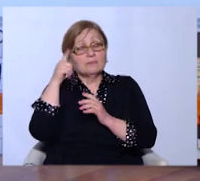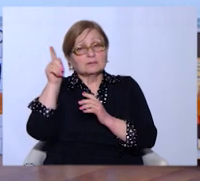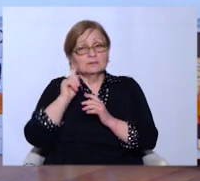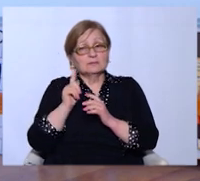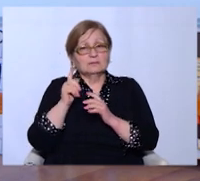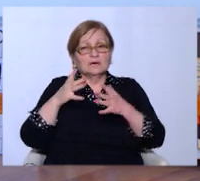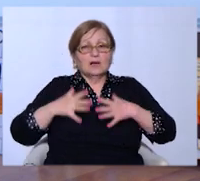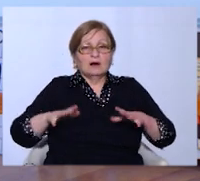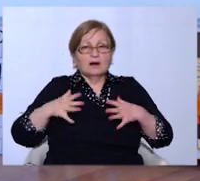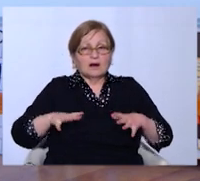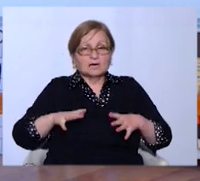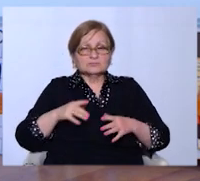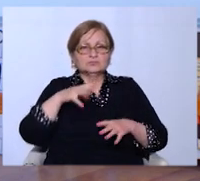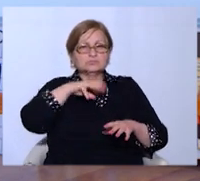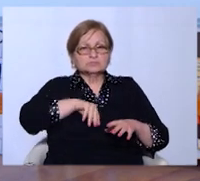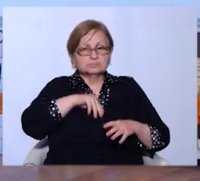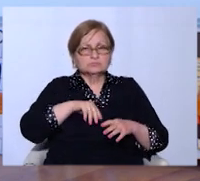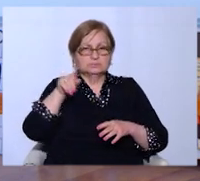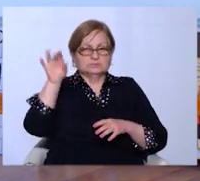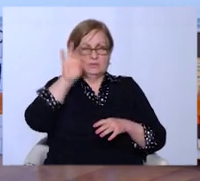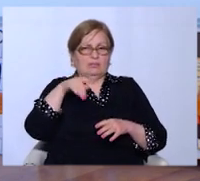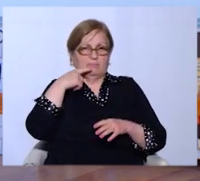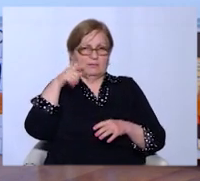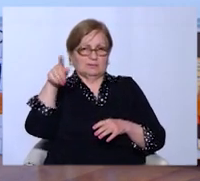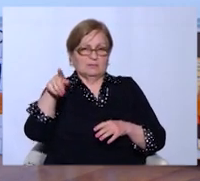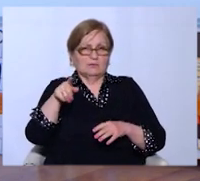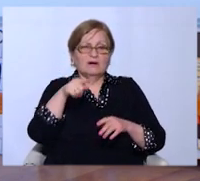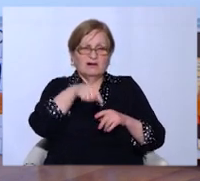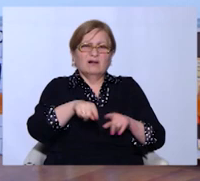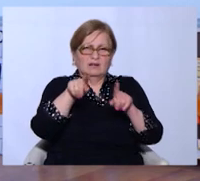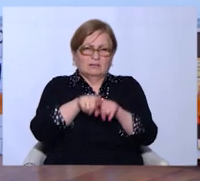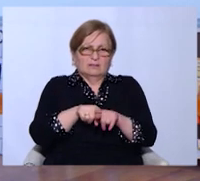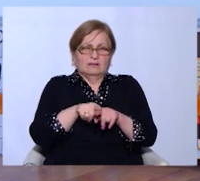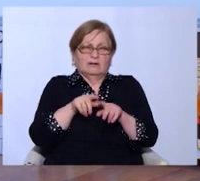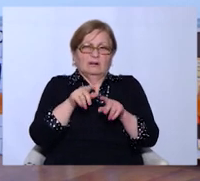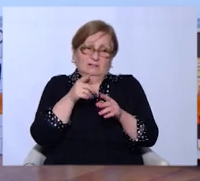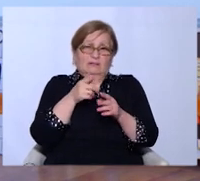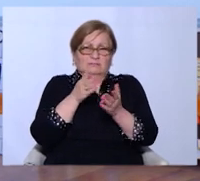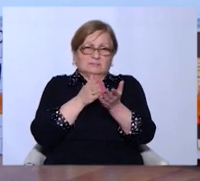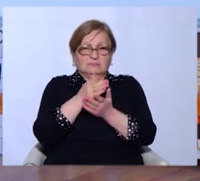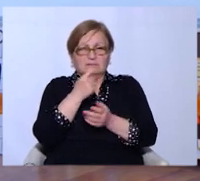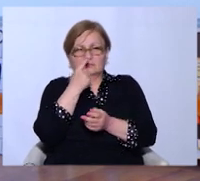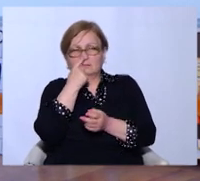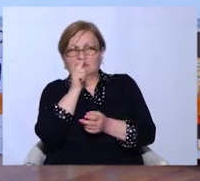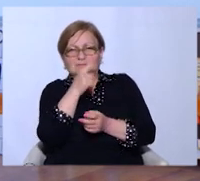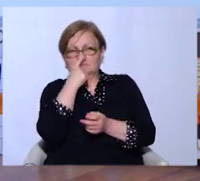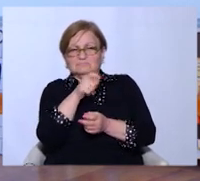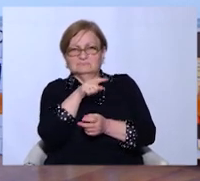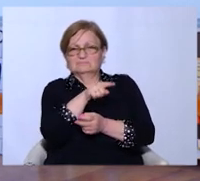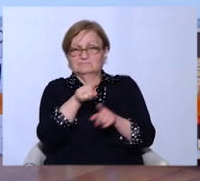გაგახსენებთ ქართველობაზე, ქართულ სულზე. აქაც იგივე მინიშნებას ხო არ გვაძლევს